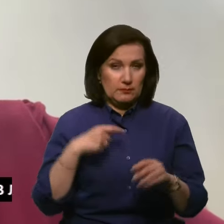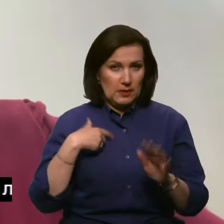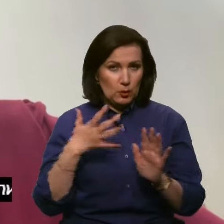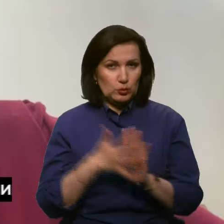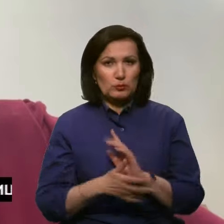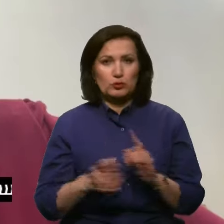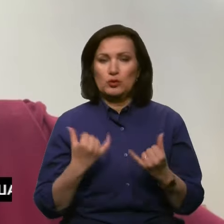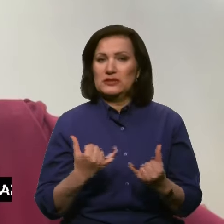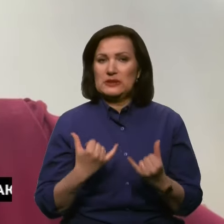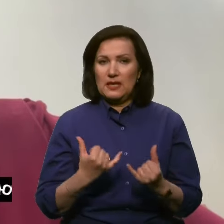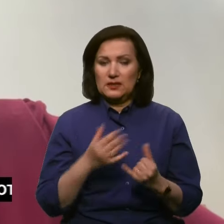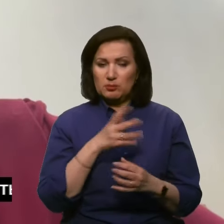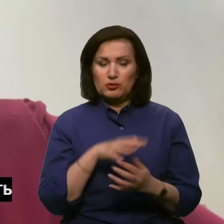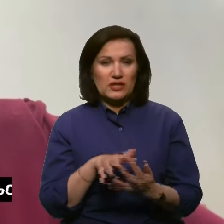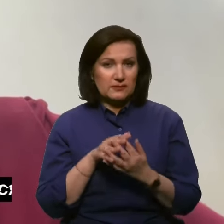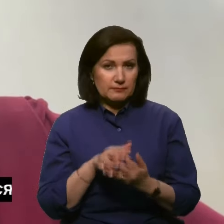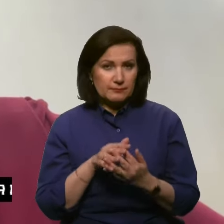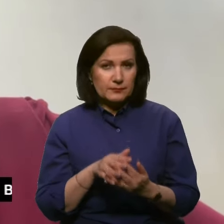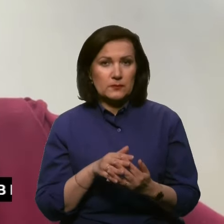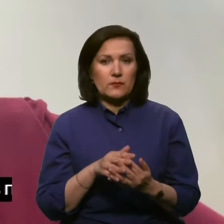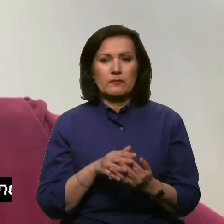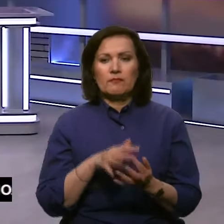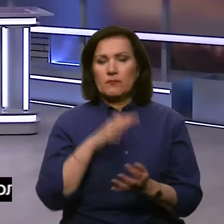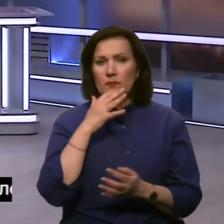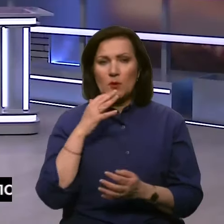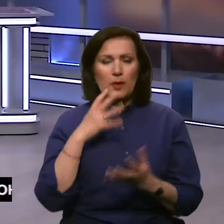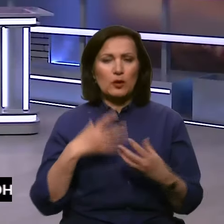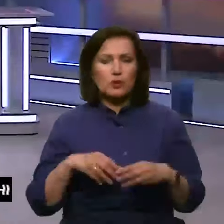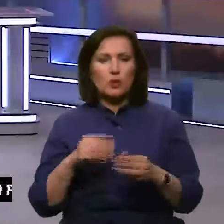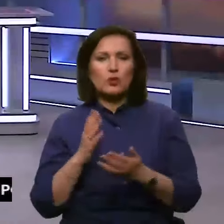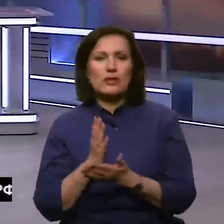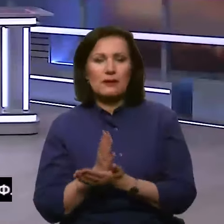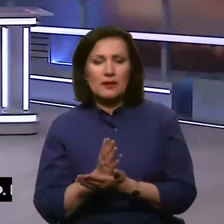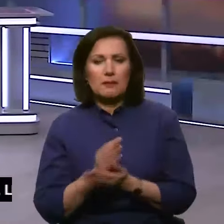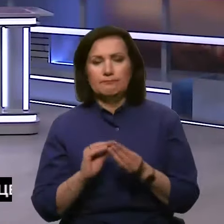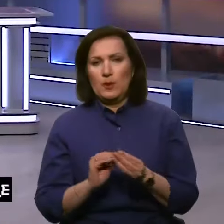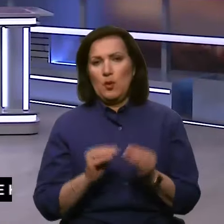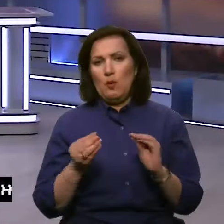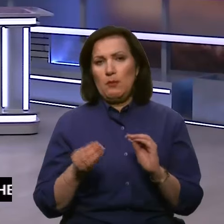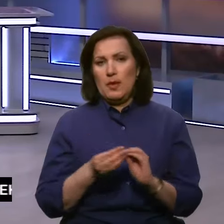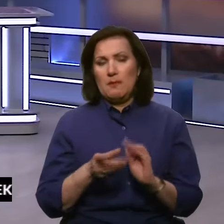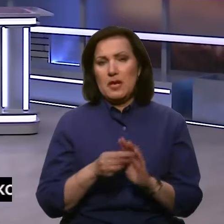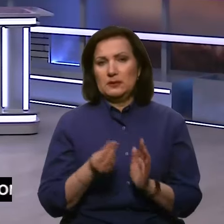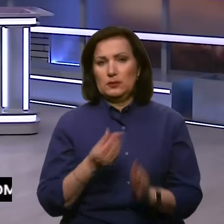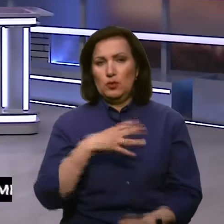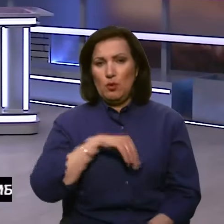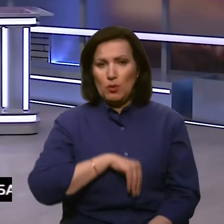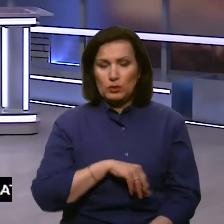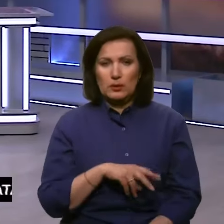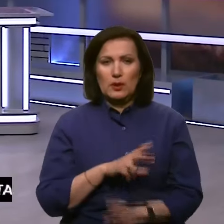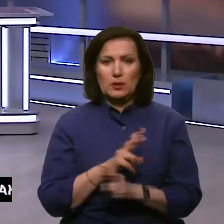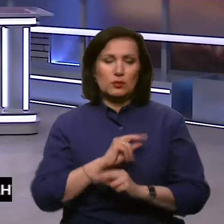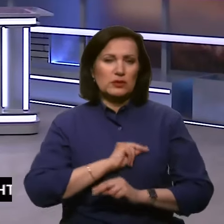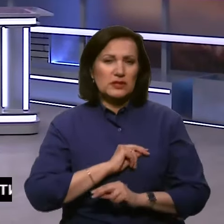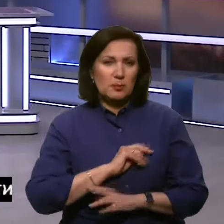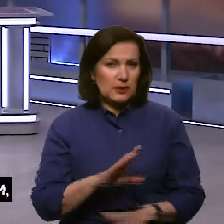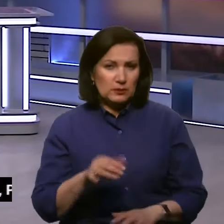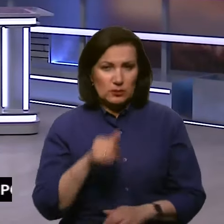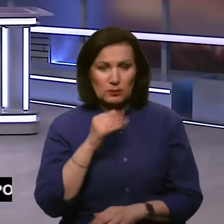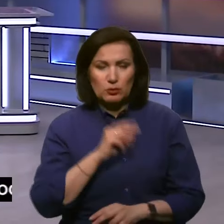розуміємо, що зараз під час воєнного стану у багатьох родин є проблема з доходами. Хтось не працює, не